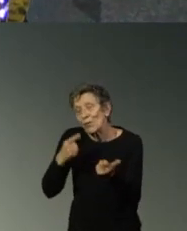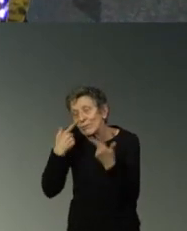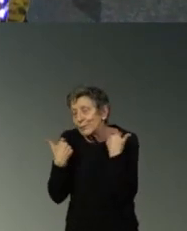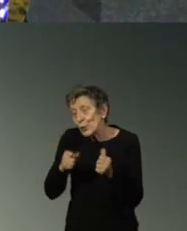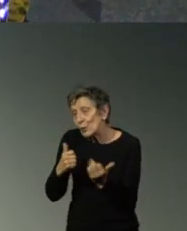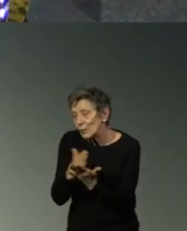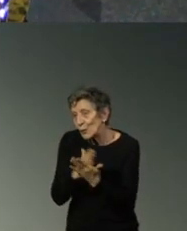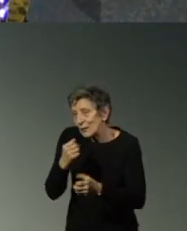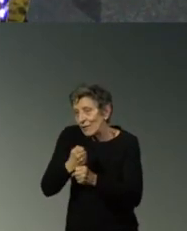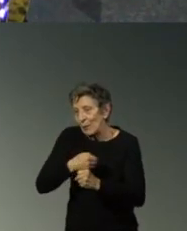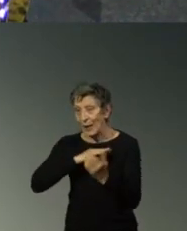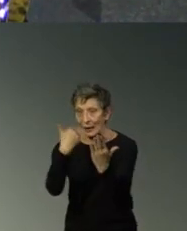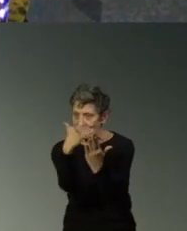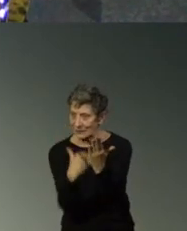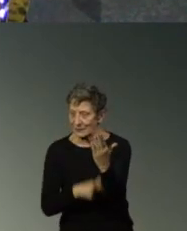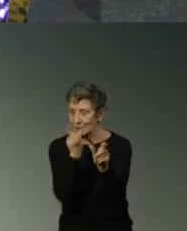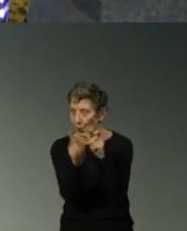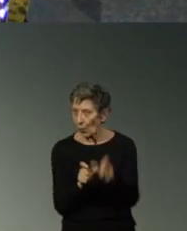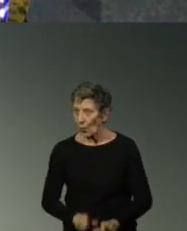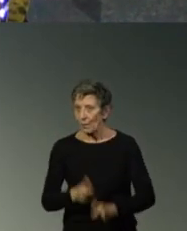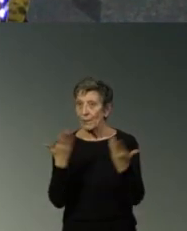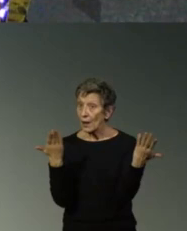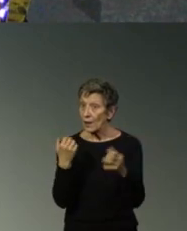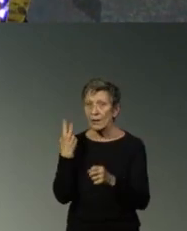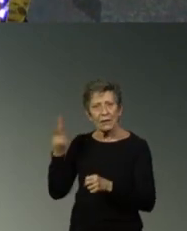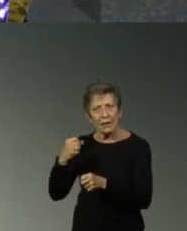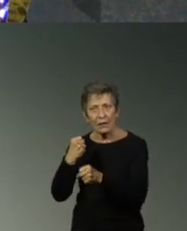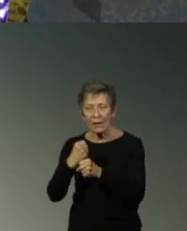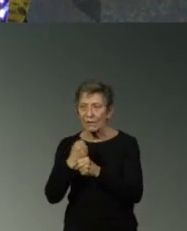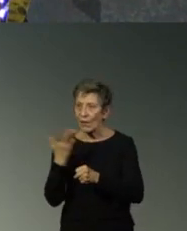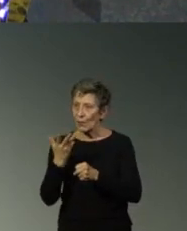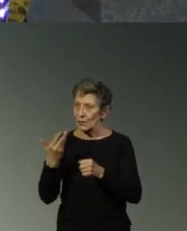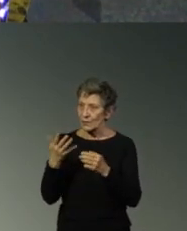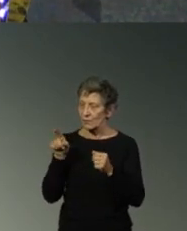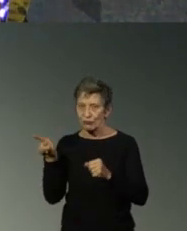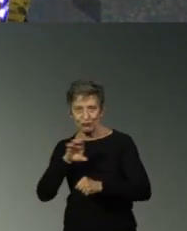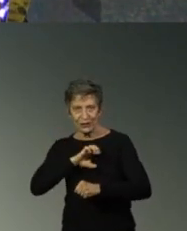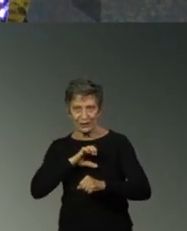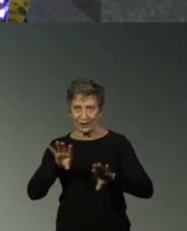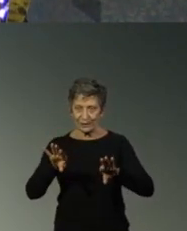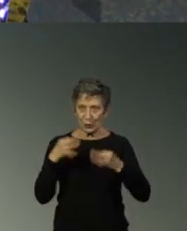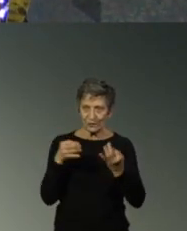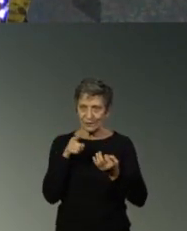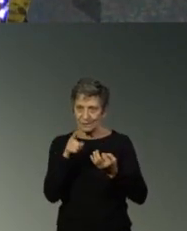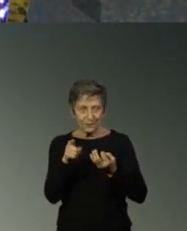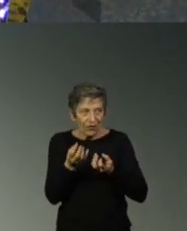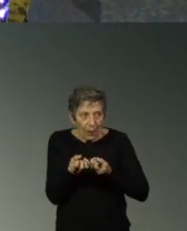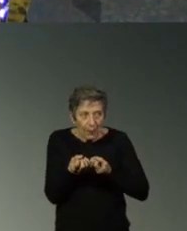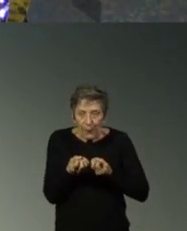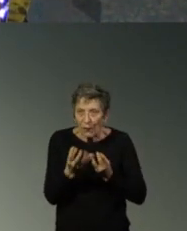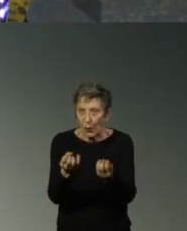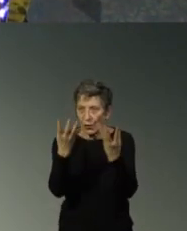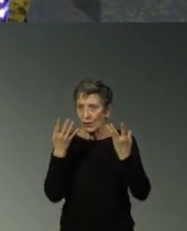tous les deux, c'est, en fait, votre travail, c'est aussi un travail de contre-langage, de suscitation d'une